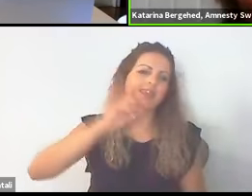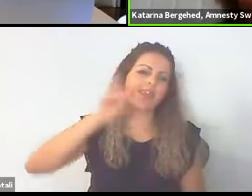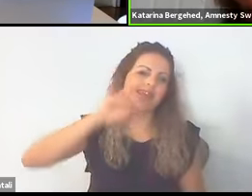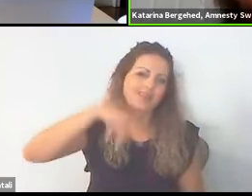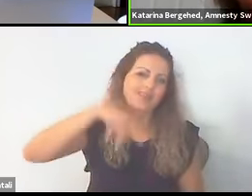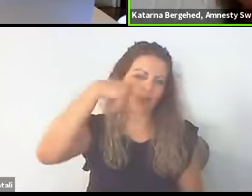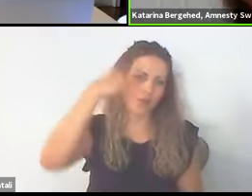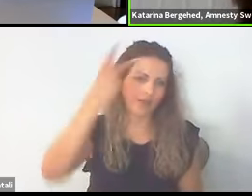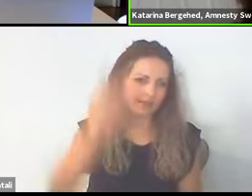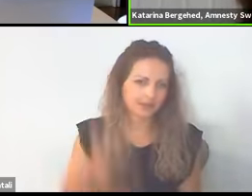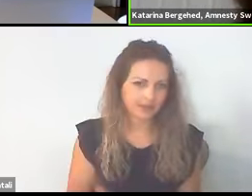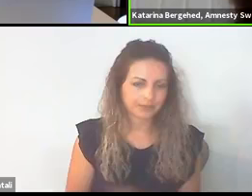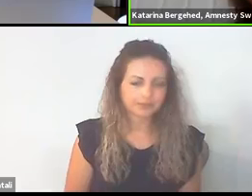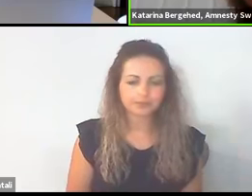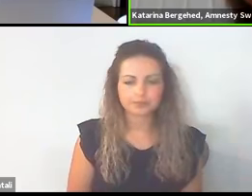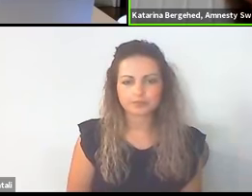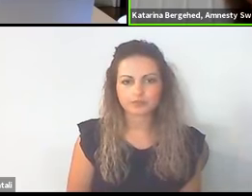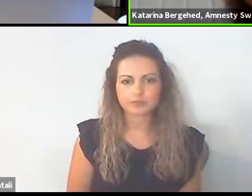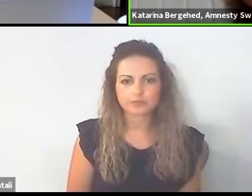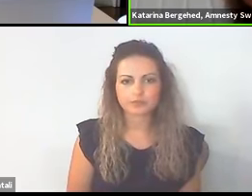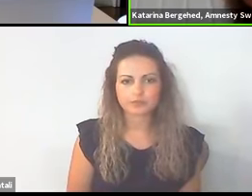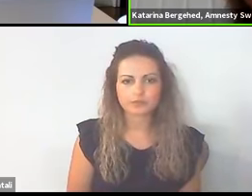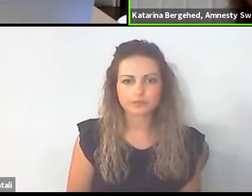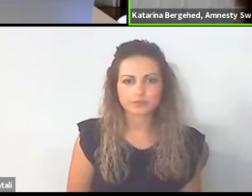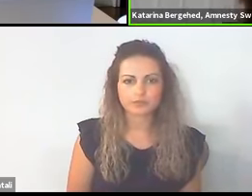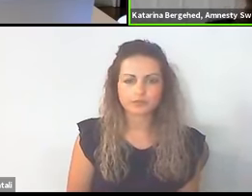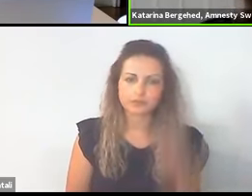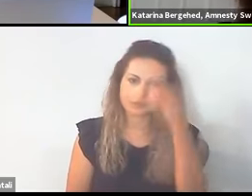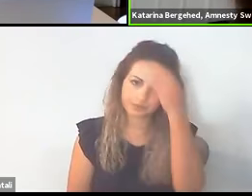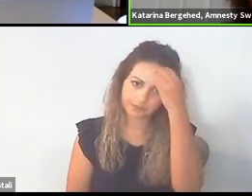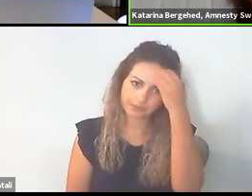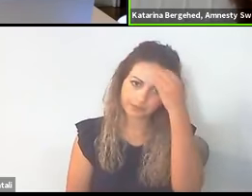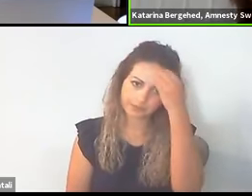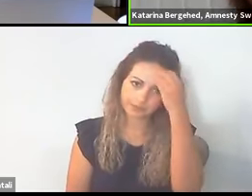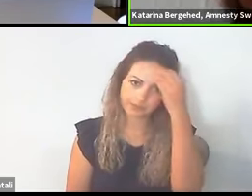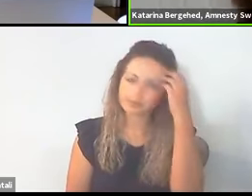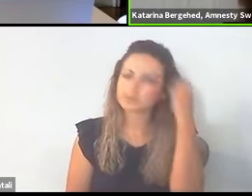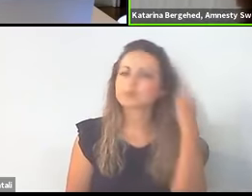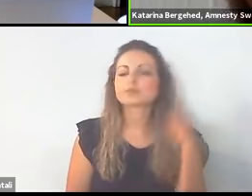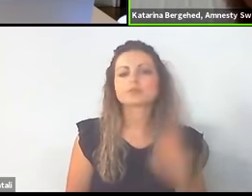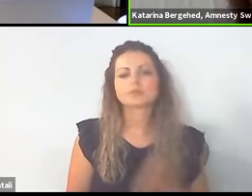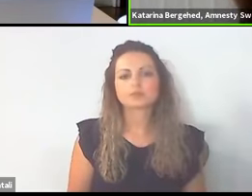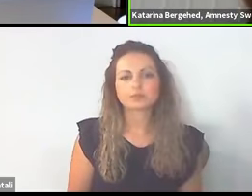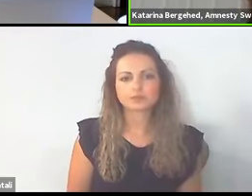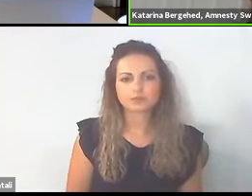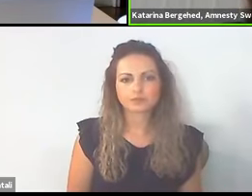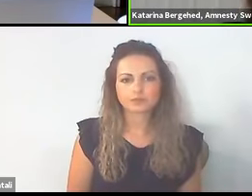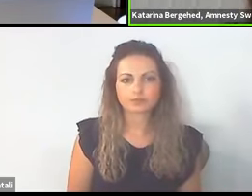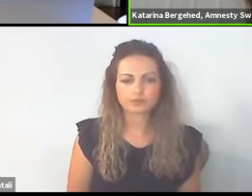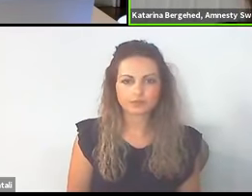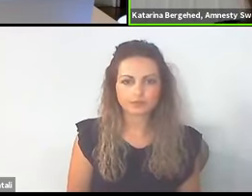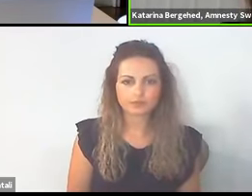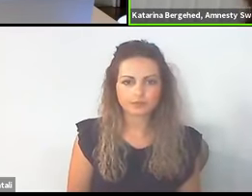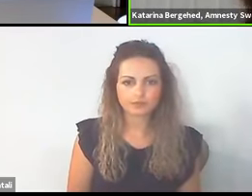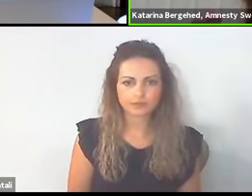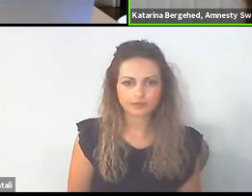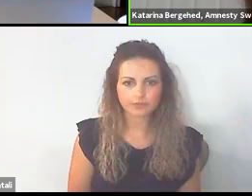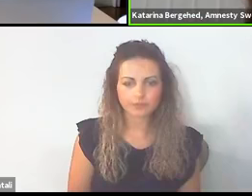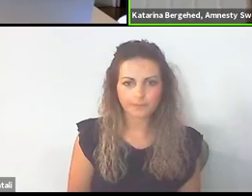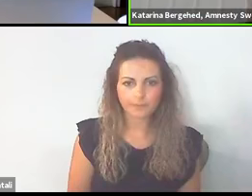I think I remember it was on 6th of June that the decision was actually